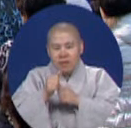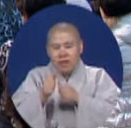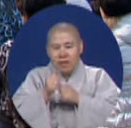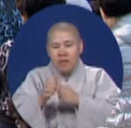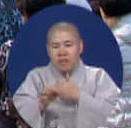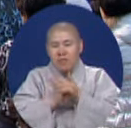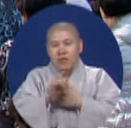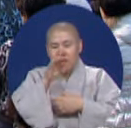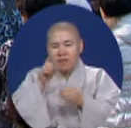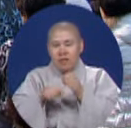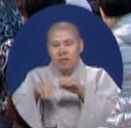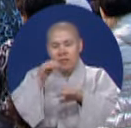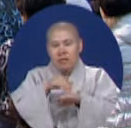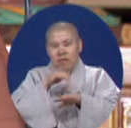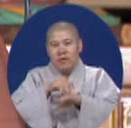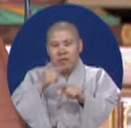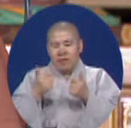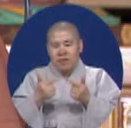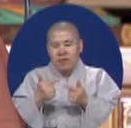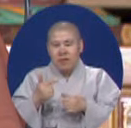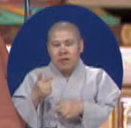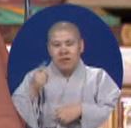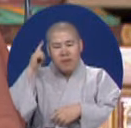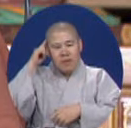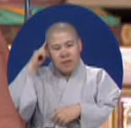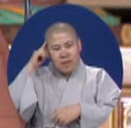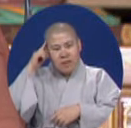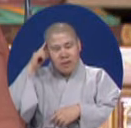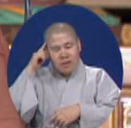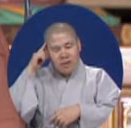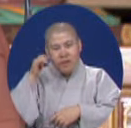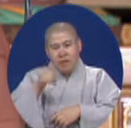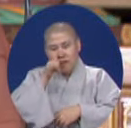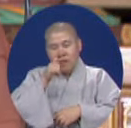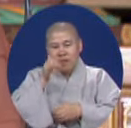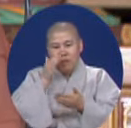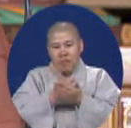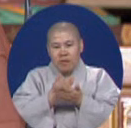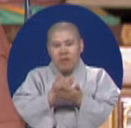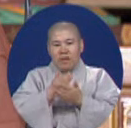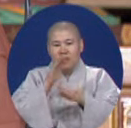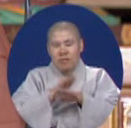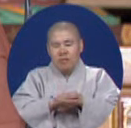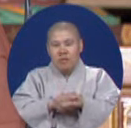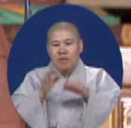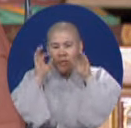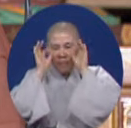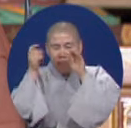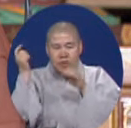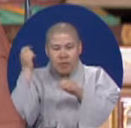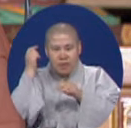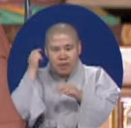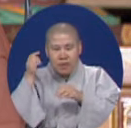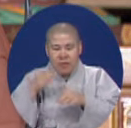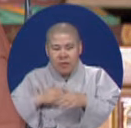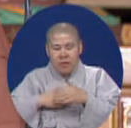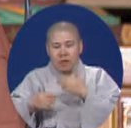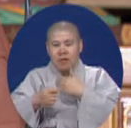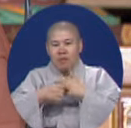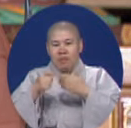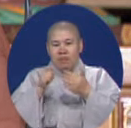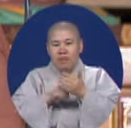아니에요. 일어나거나 말거나 내버려 두고 오로지 이 보고 듣는 이 마음이